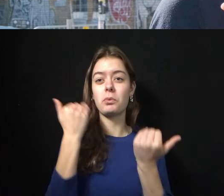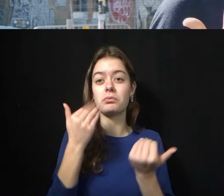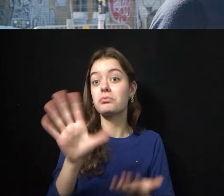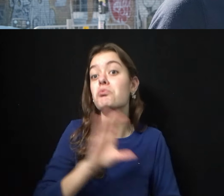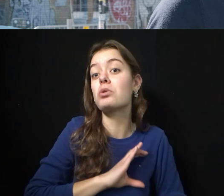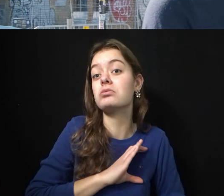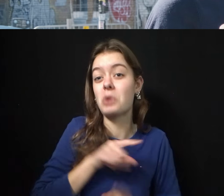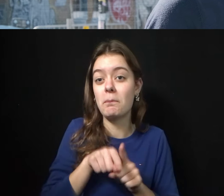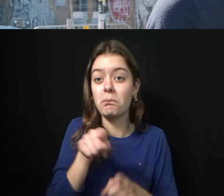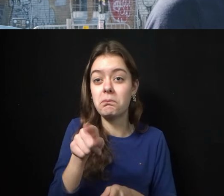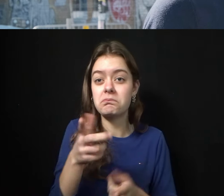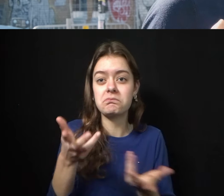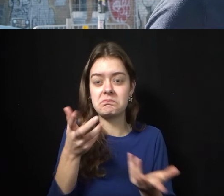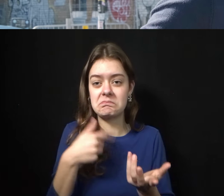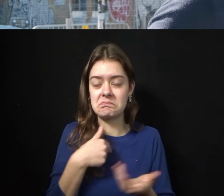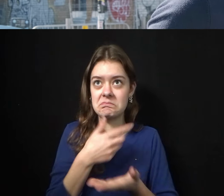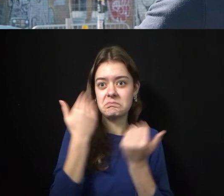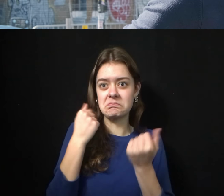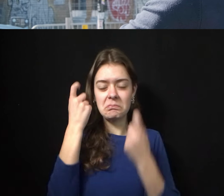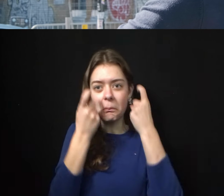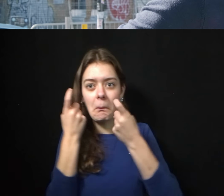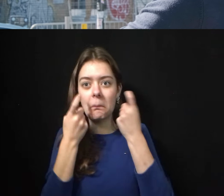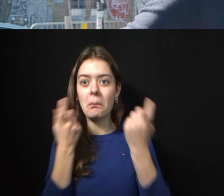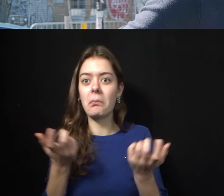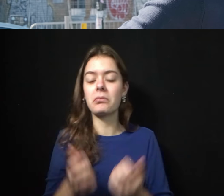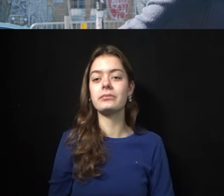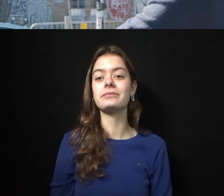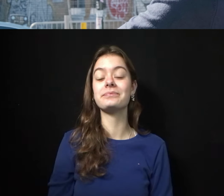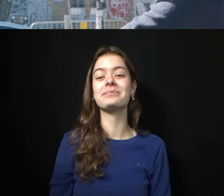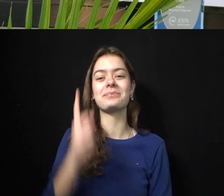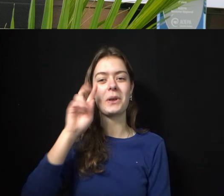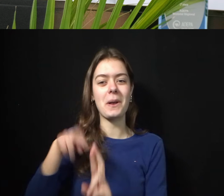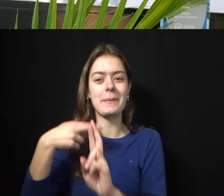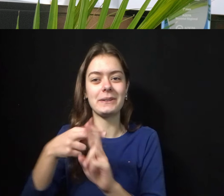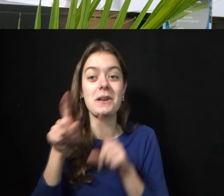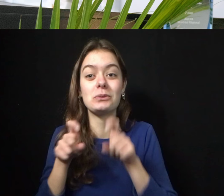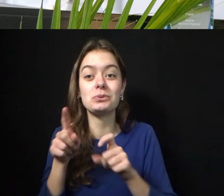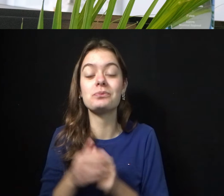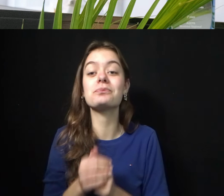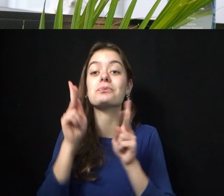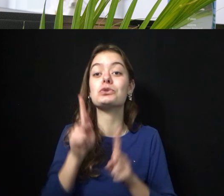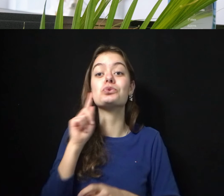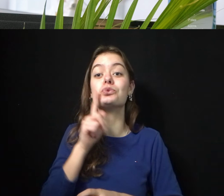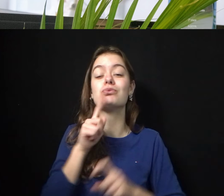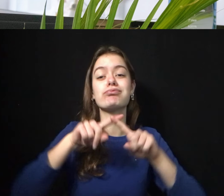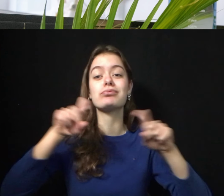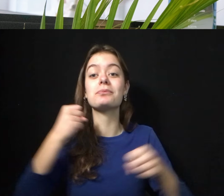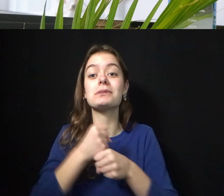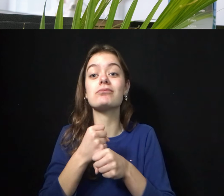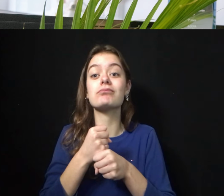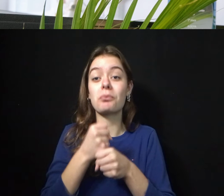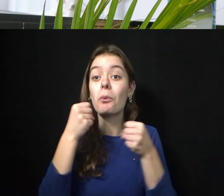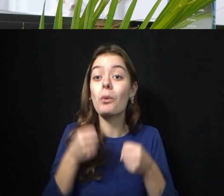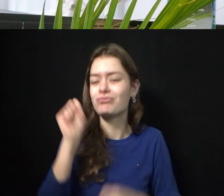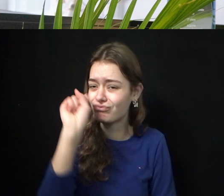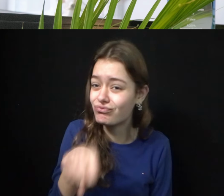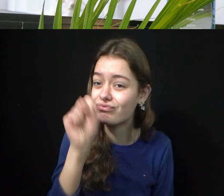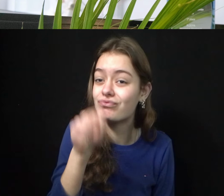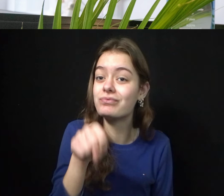métiers d'action, je sais pas, police, des trucs comme ça, je sais pas. Je me pose la question. Alors, pour répondre à cette question-là, une personne sourde peut faire n'importe